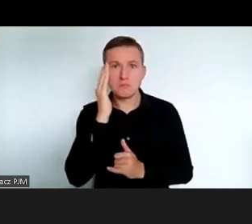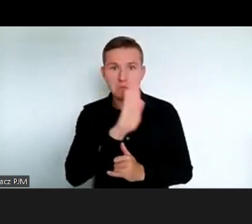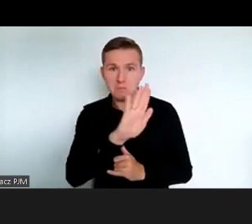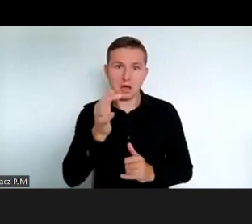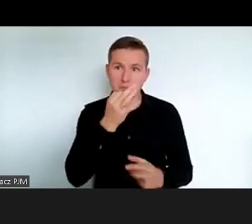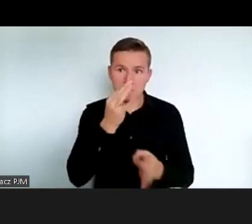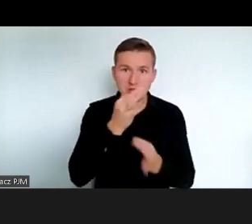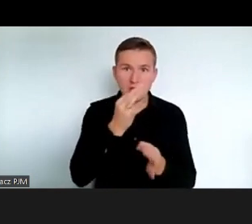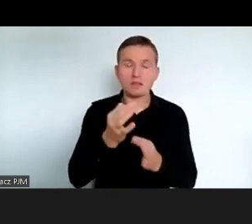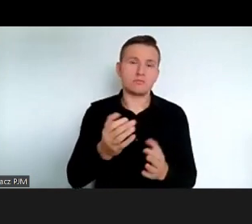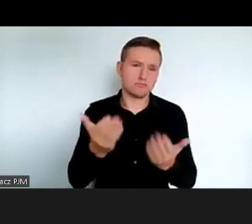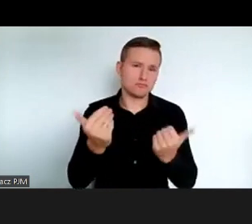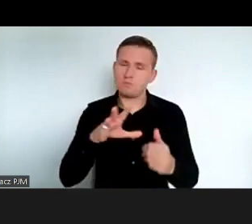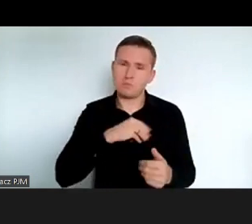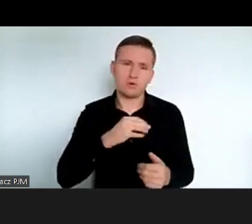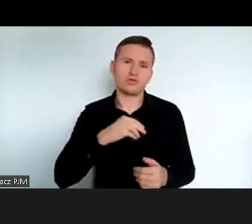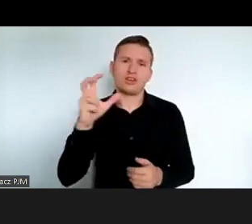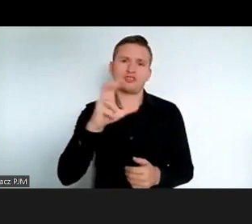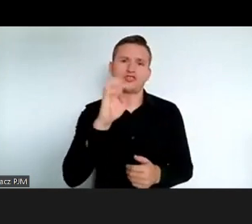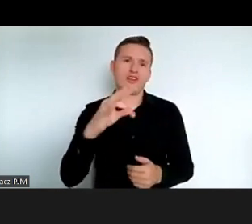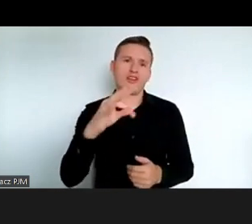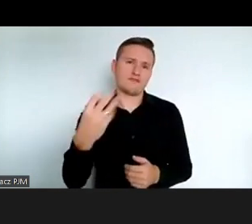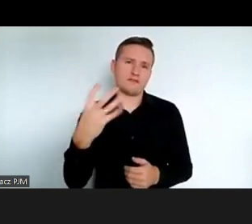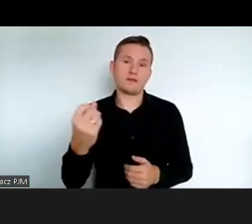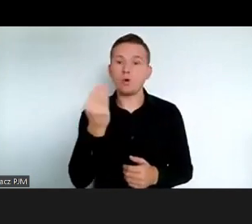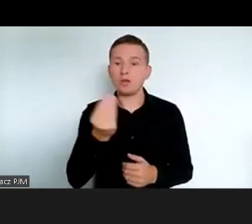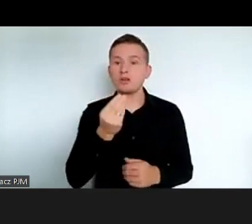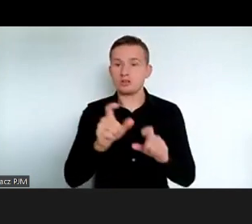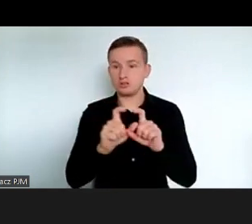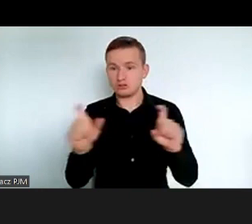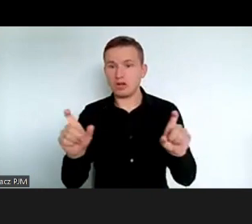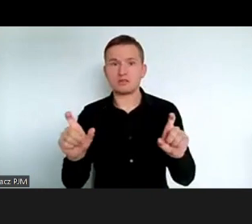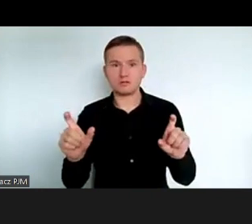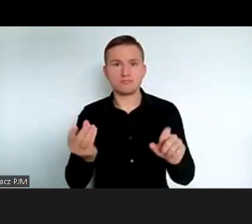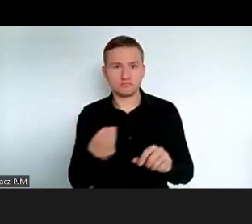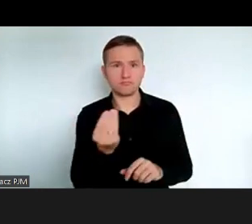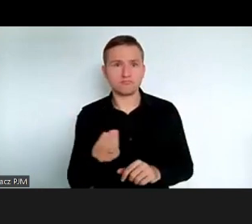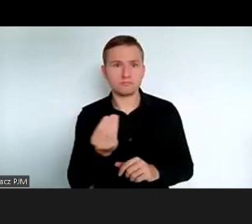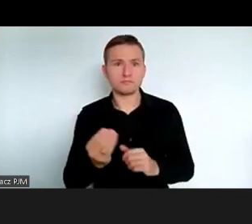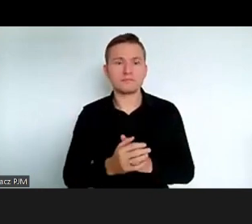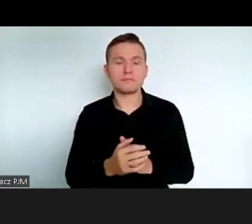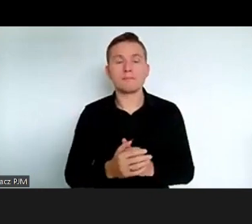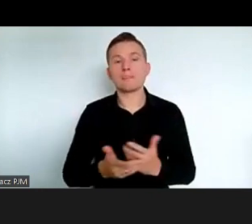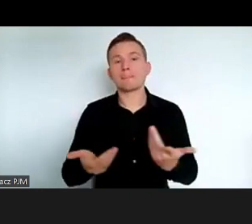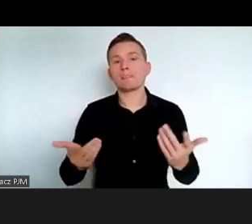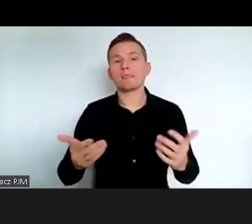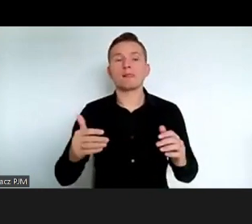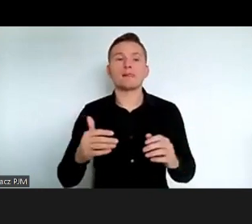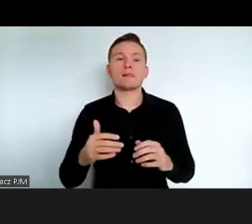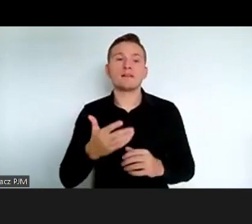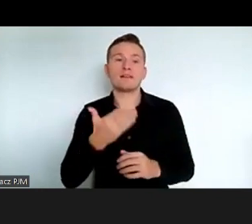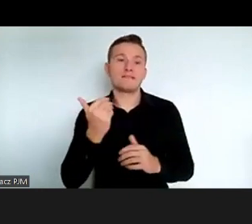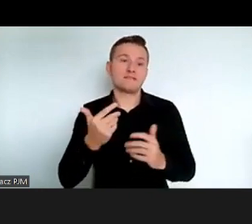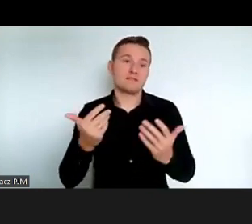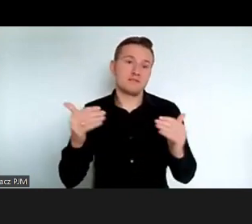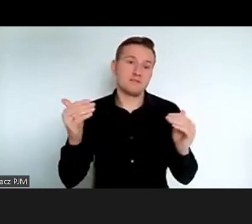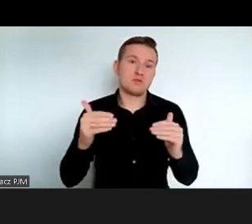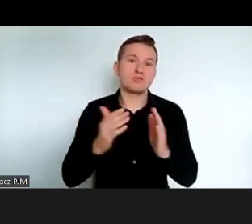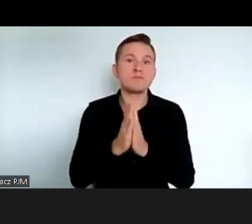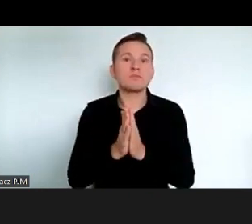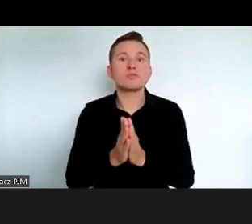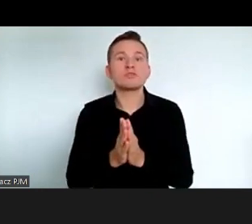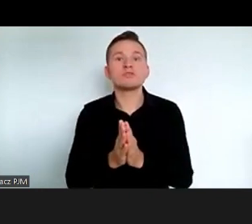na czacie, ponieważ zostało jeszcze troszkę czasu do zakończenia webinarium. Nie wiem, czy mogłabym poprosić Panią Małgorzatę Bulczak